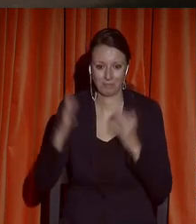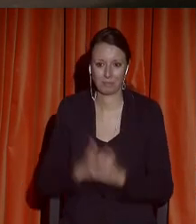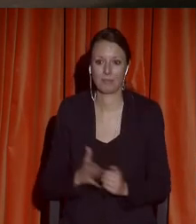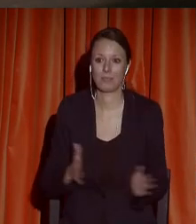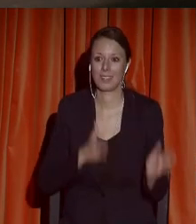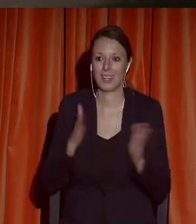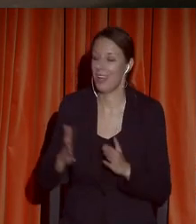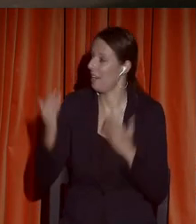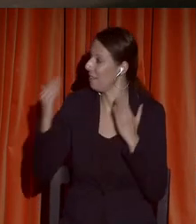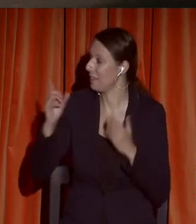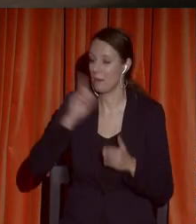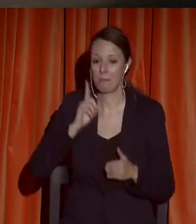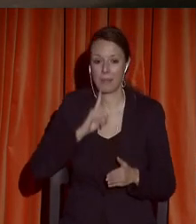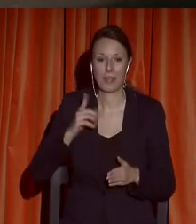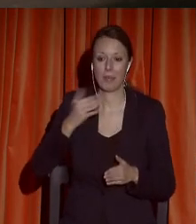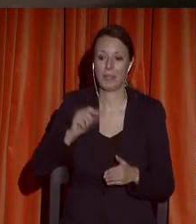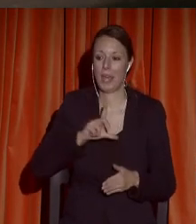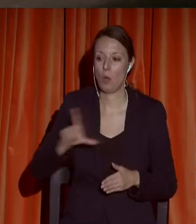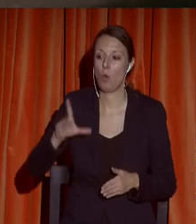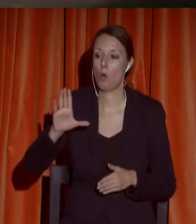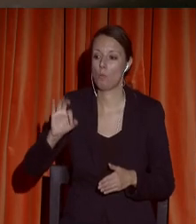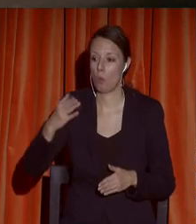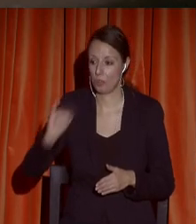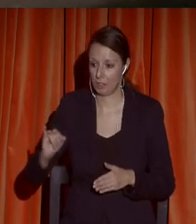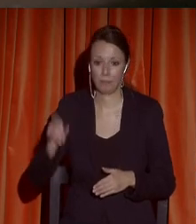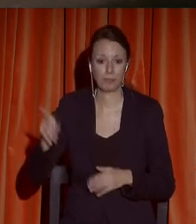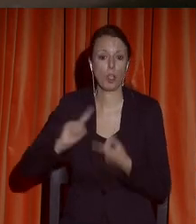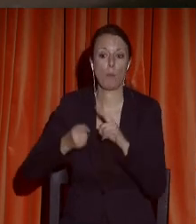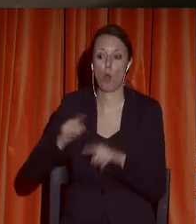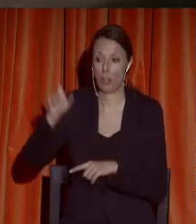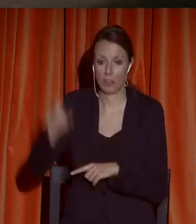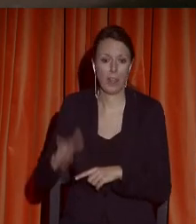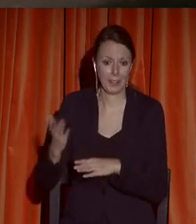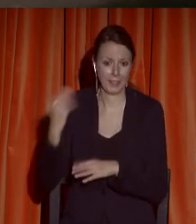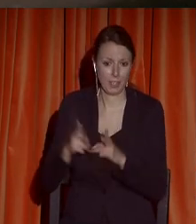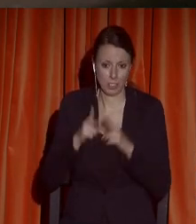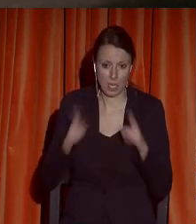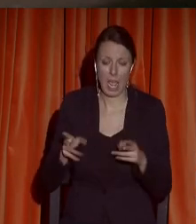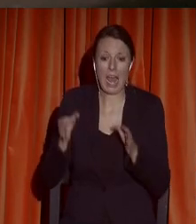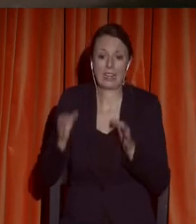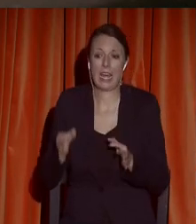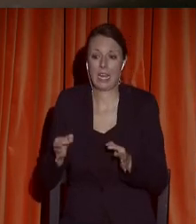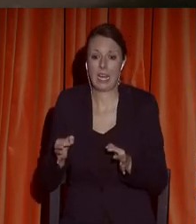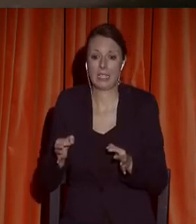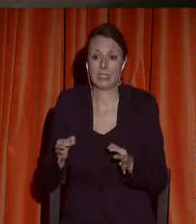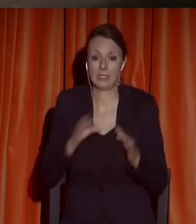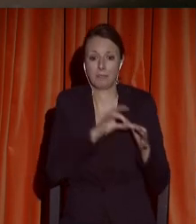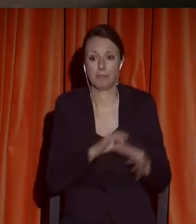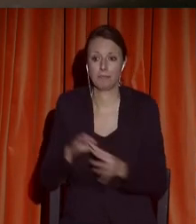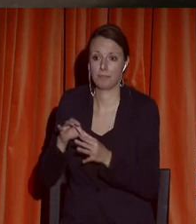Witam pana Michała Boniego, polityka w swoim czasie, obecnie związanego